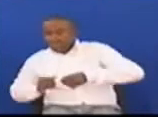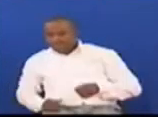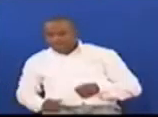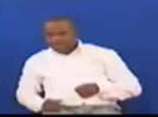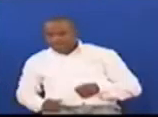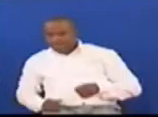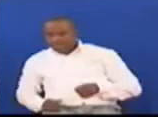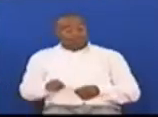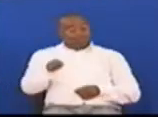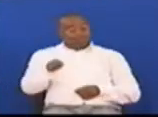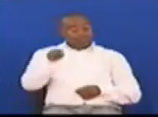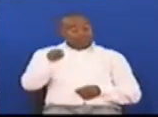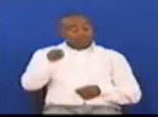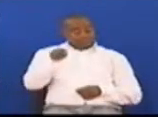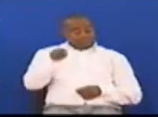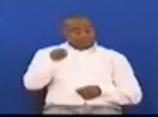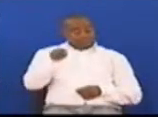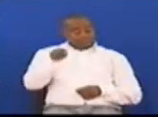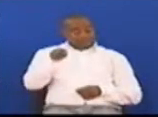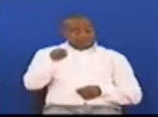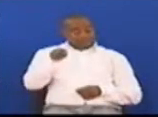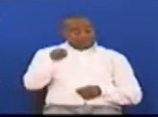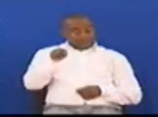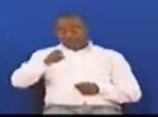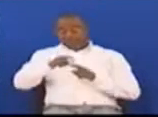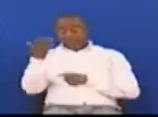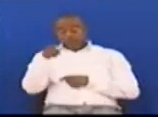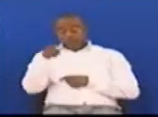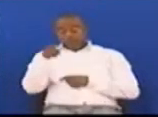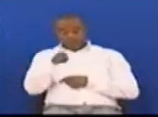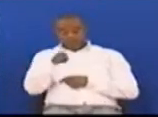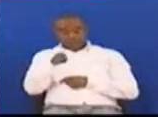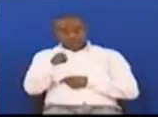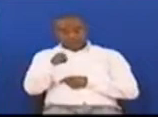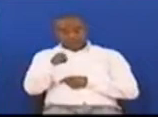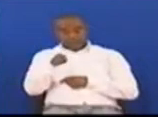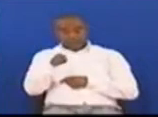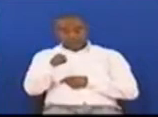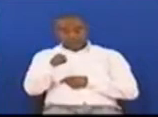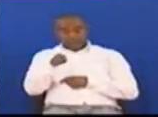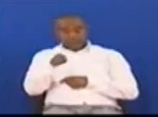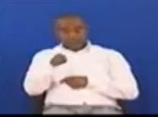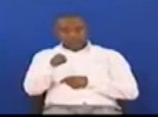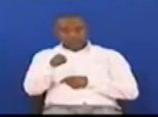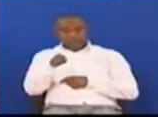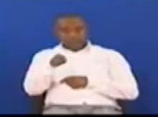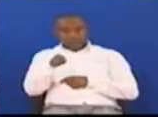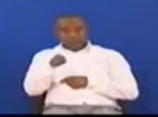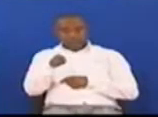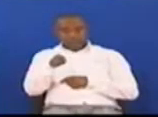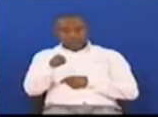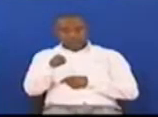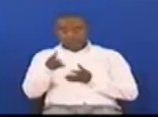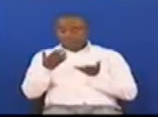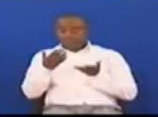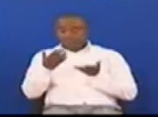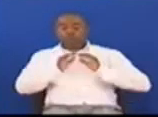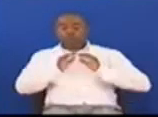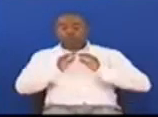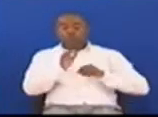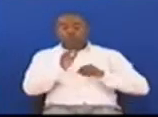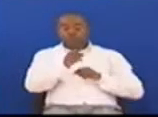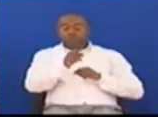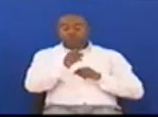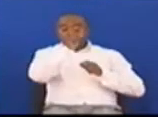Ukizichukua hizo hekta karibu 500 na ukawafundisha wakulima namna